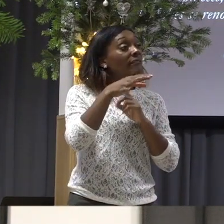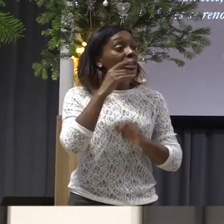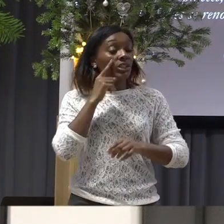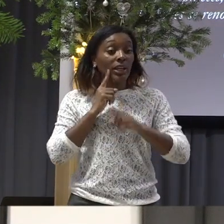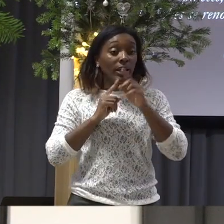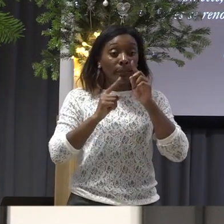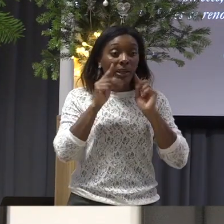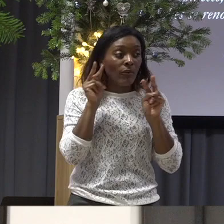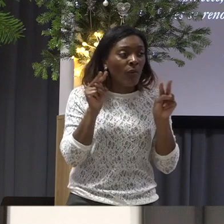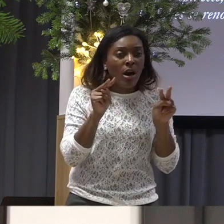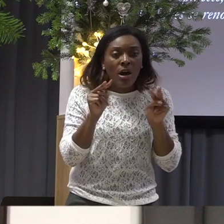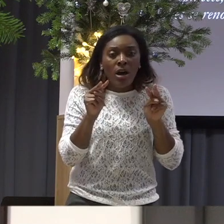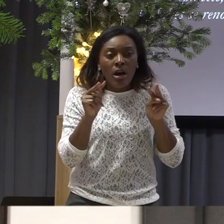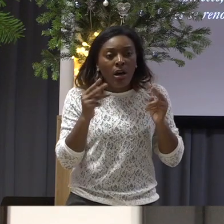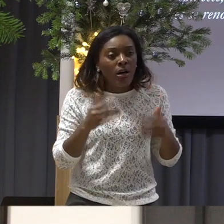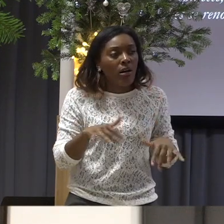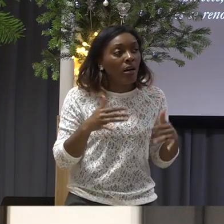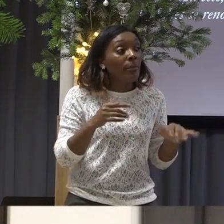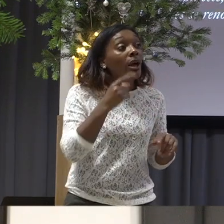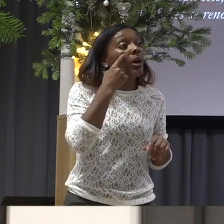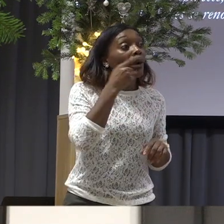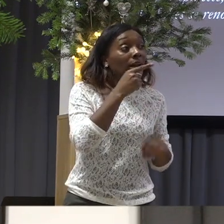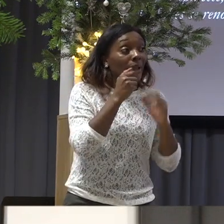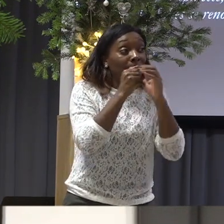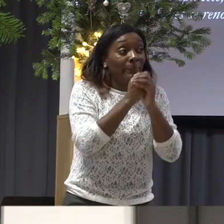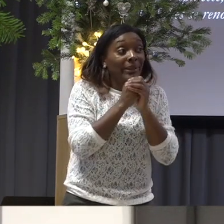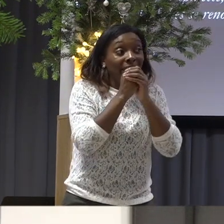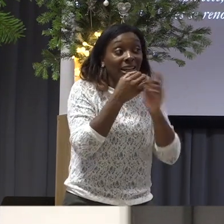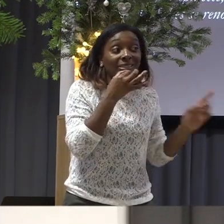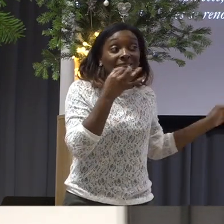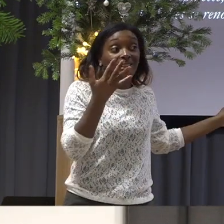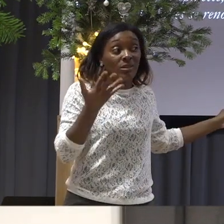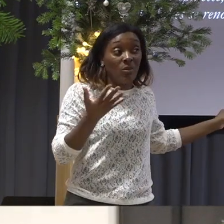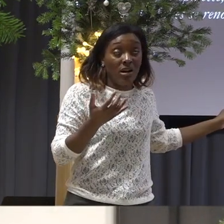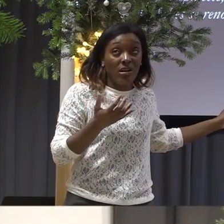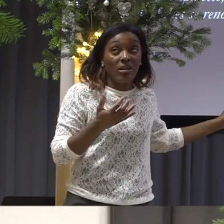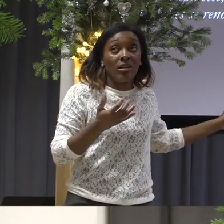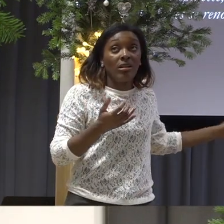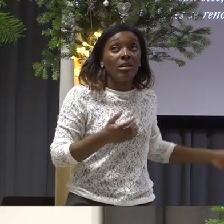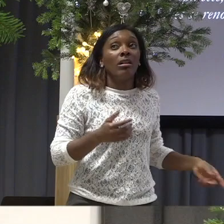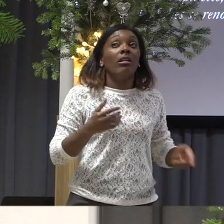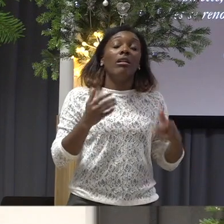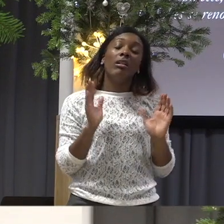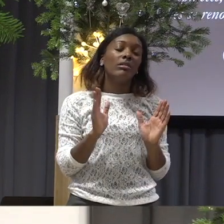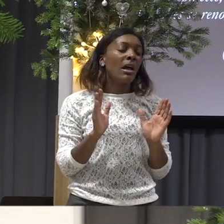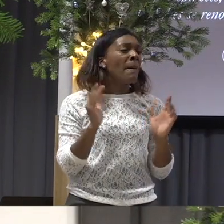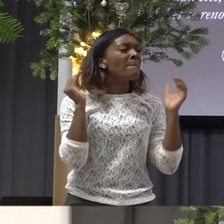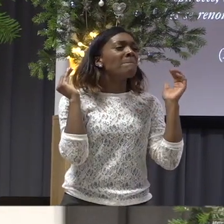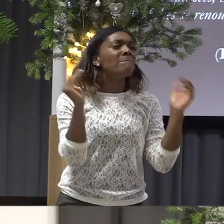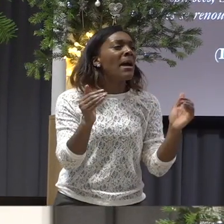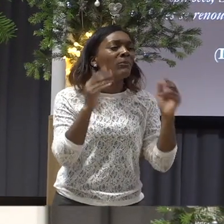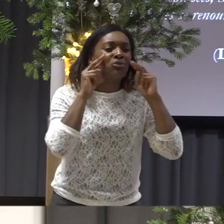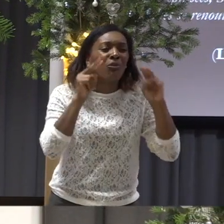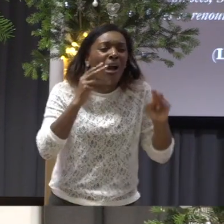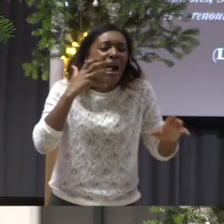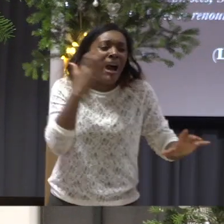ses yeux voient. Mais écoutez sa prière. Il dit, mais voici ce que je veux repasser en mon